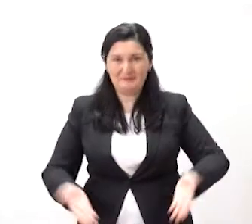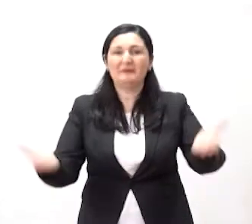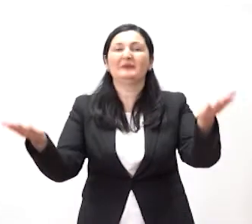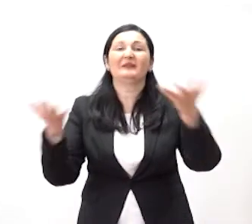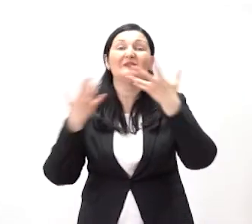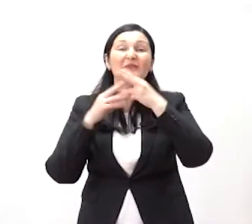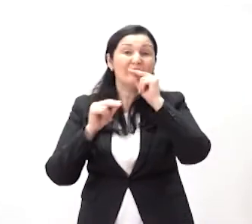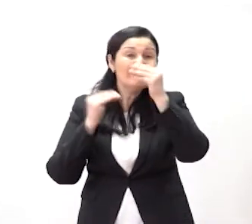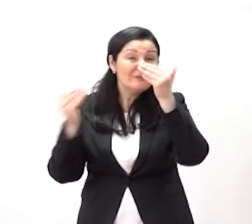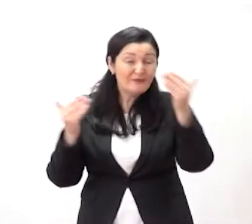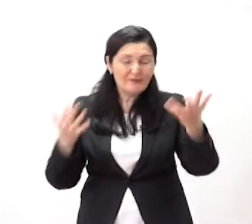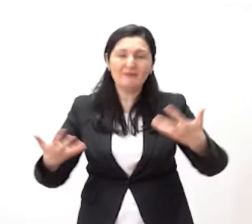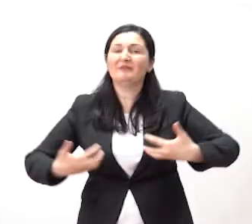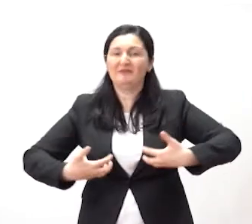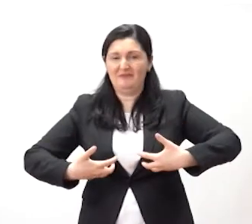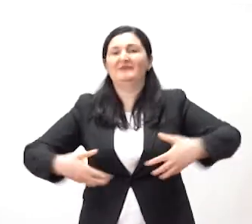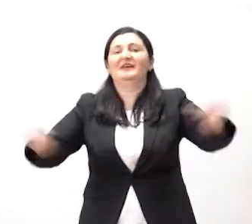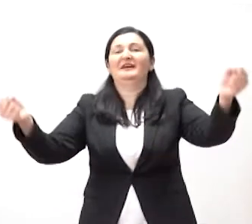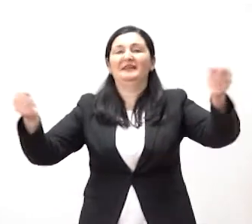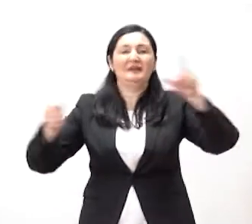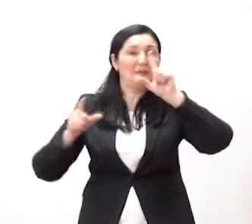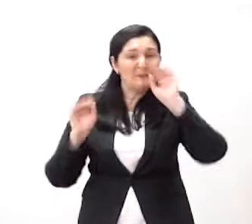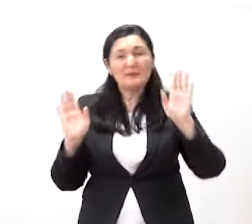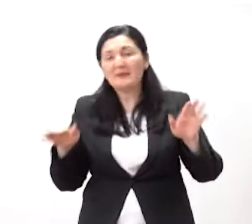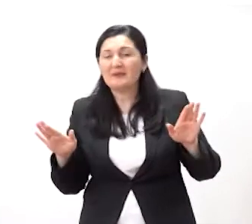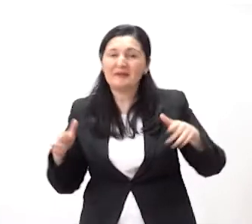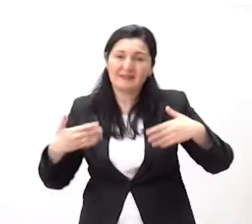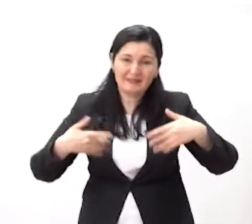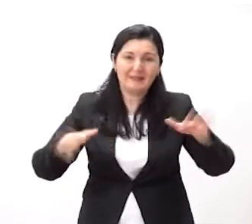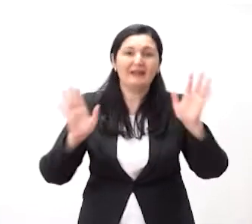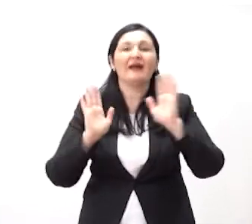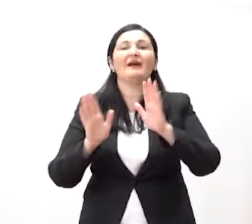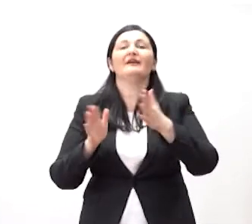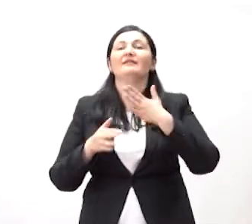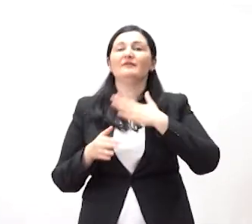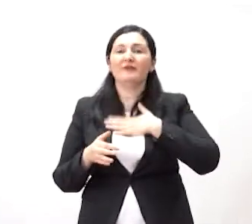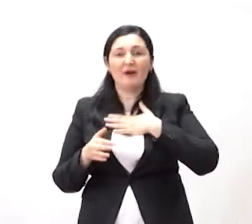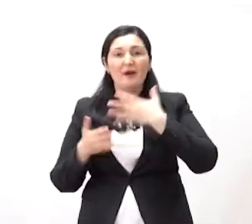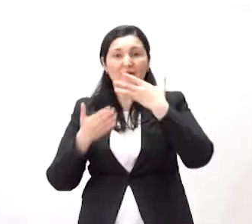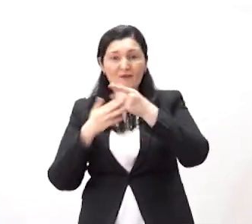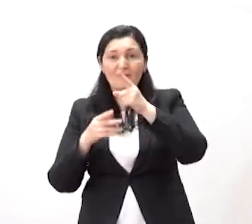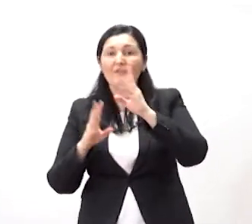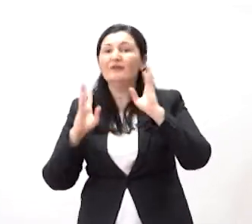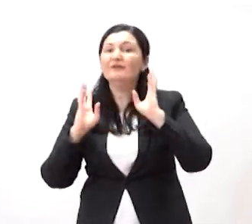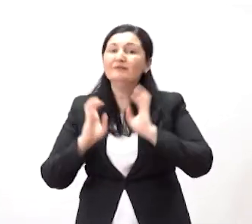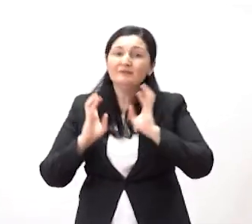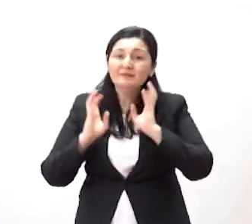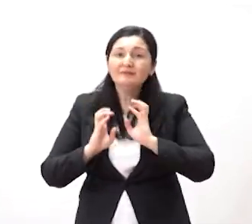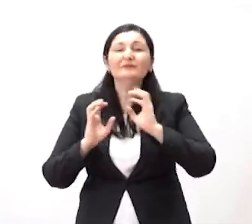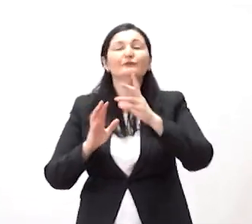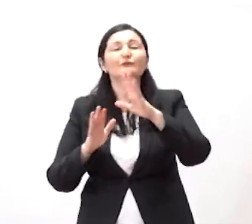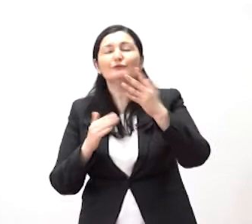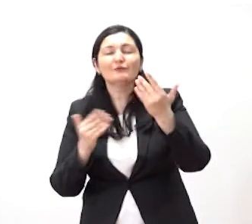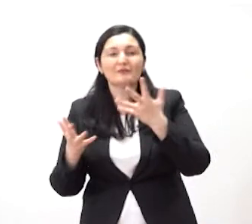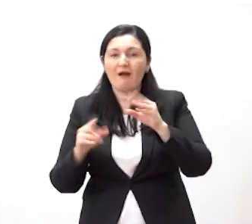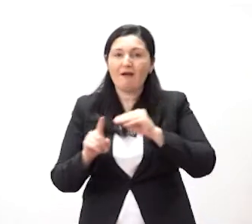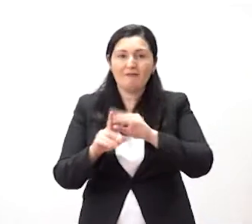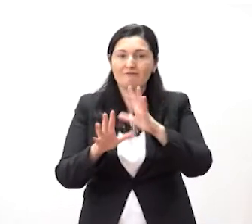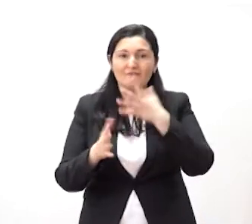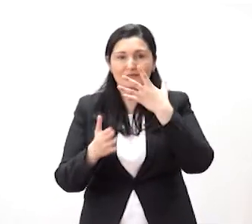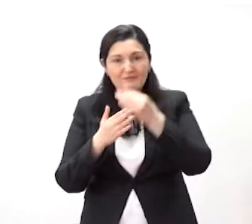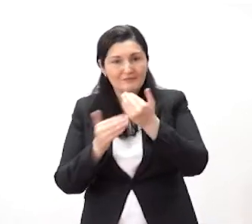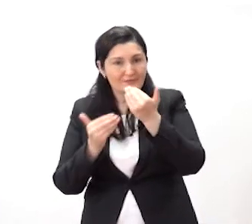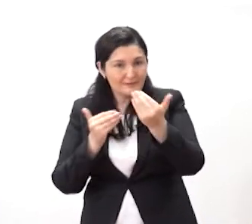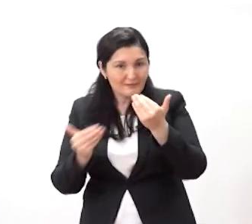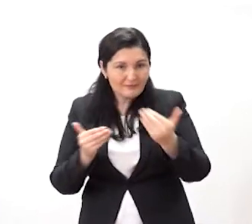چوجه هایتان را گرفته برید. اما یگان چوجه از پس کپک و مرغابی نرفتند. یگان